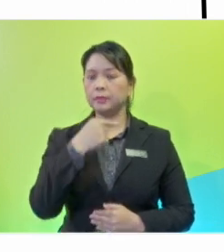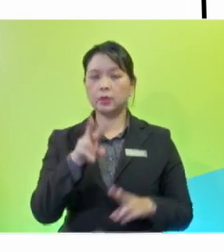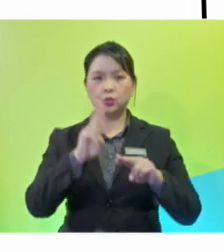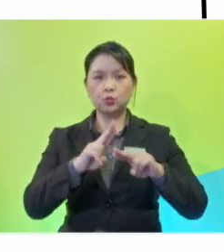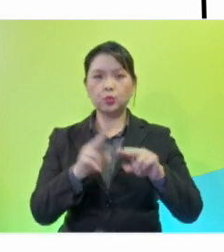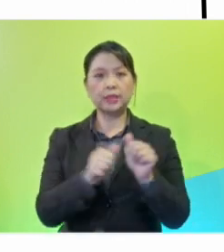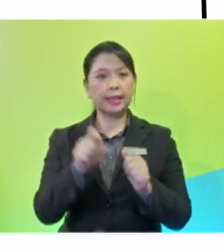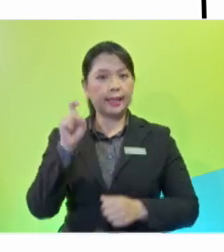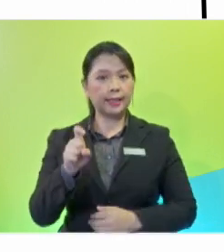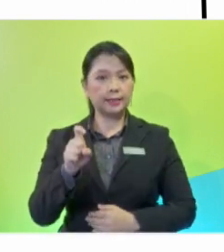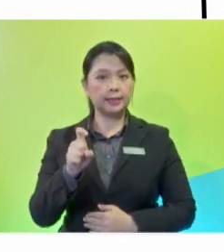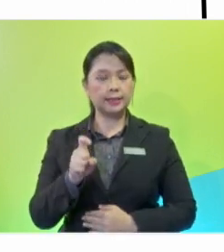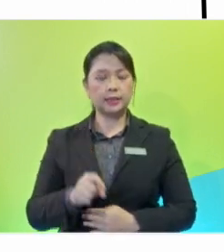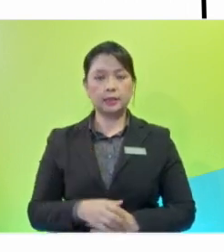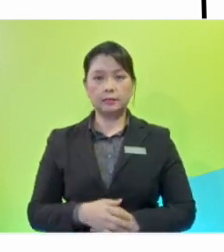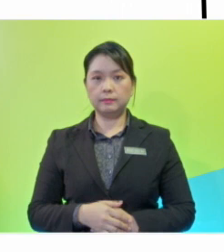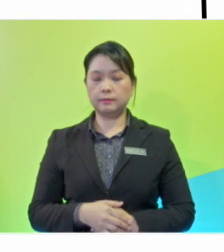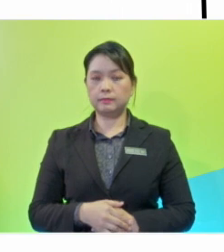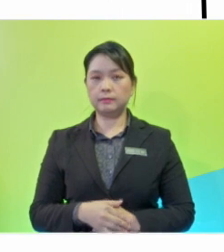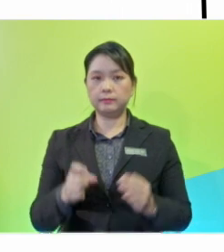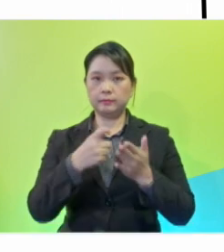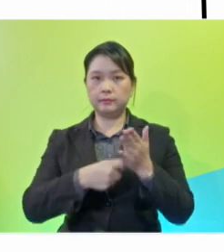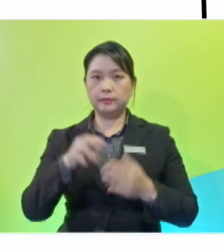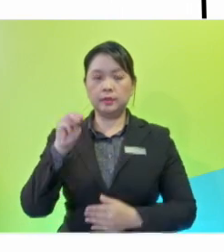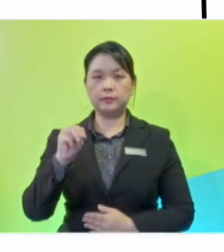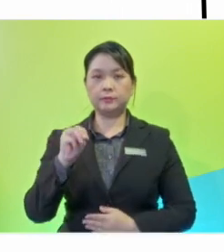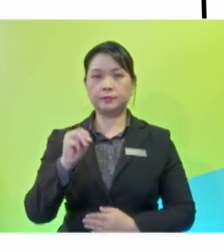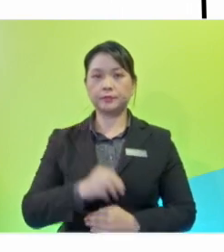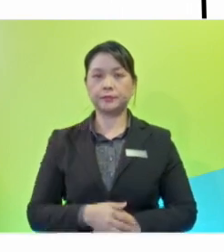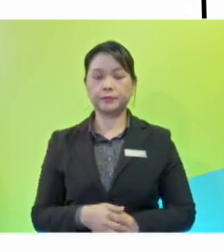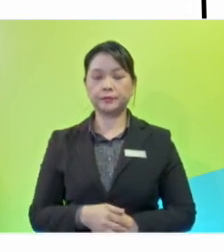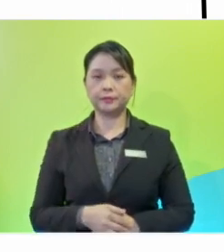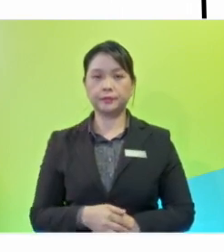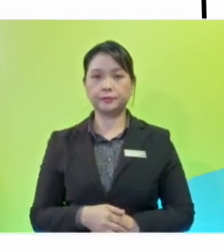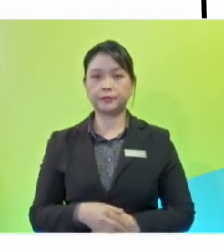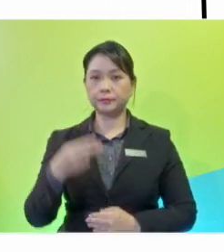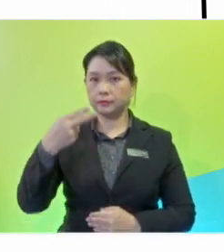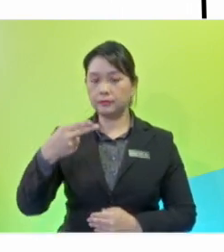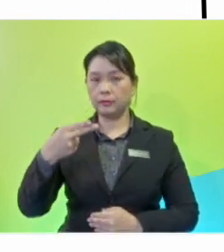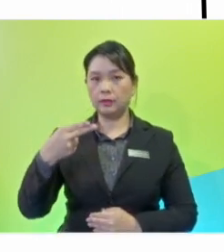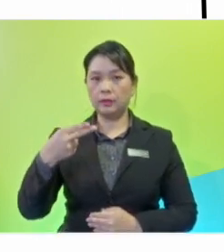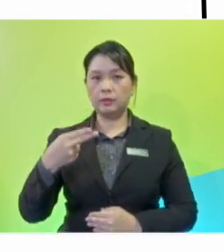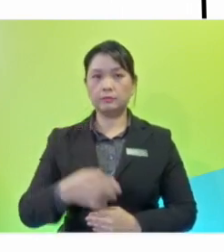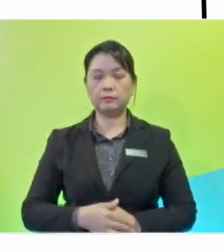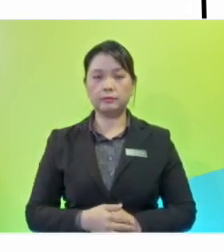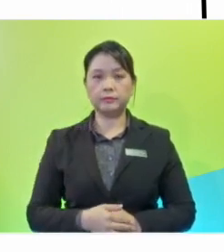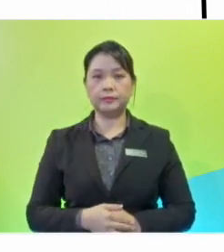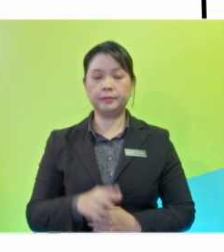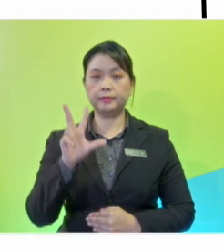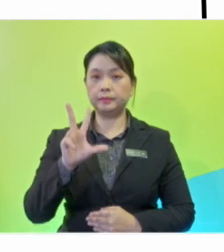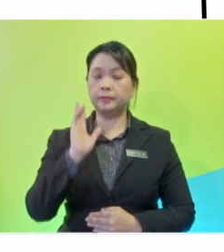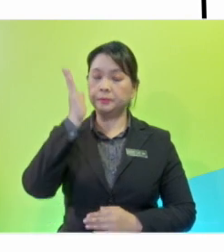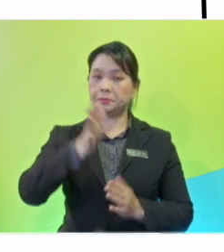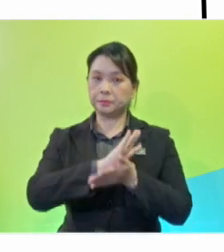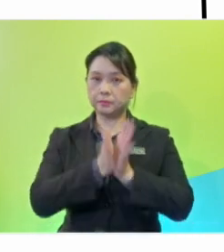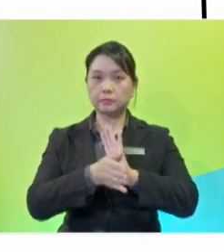nilai m nilai m ini adalah nilai m kita yaitu nilai keturunan yaitu minus tiga ini akan jadi nilai